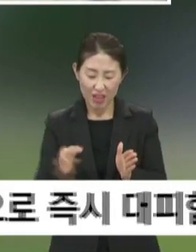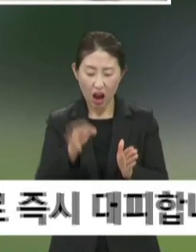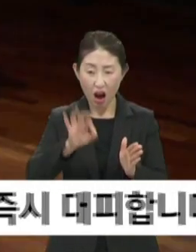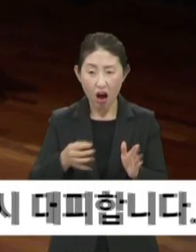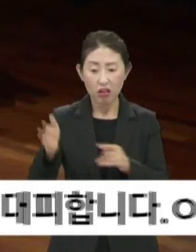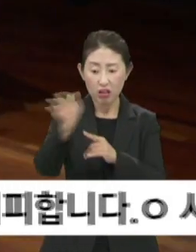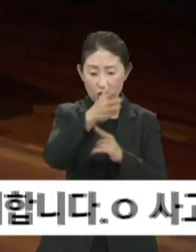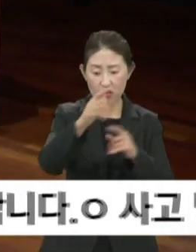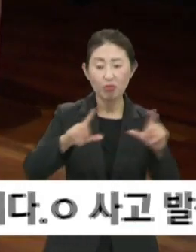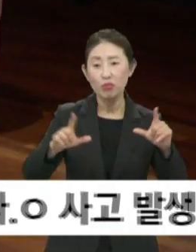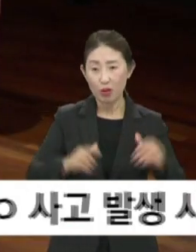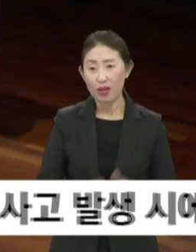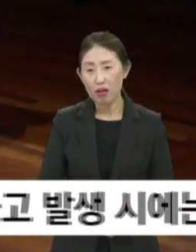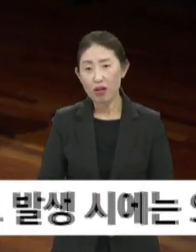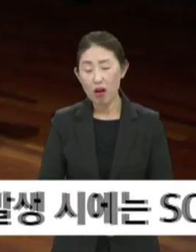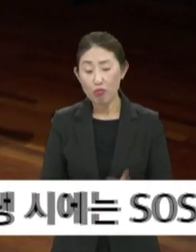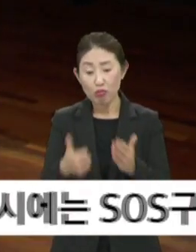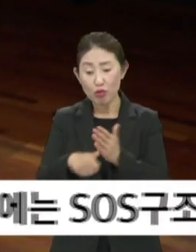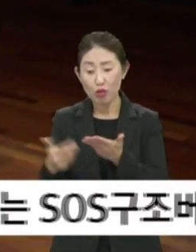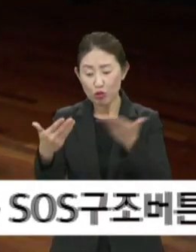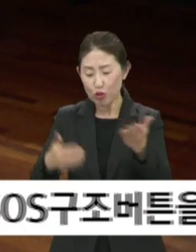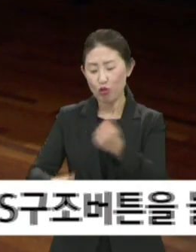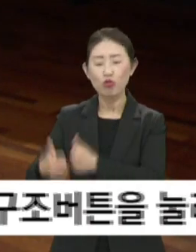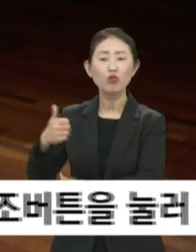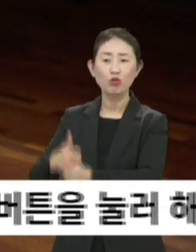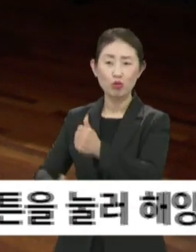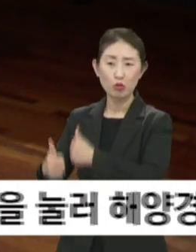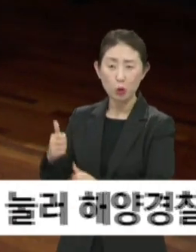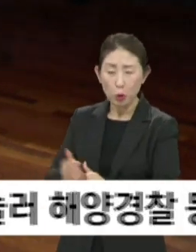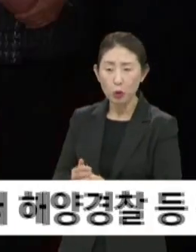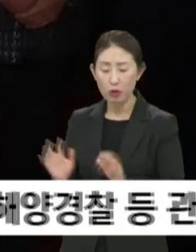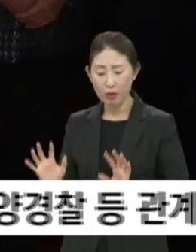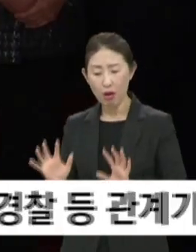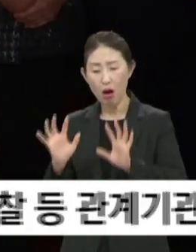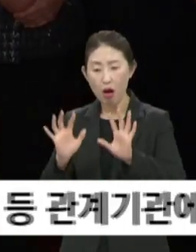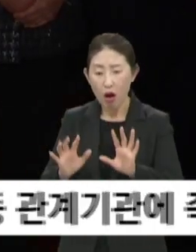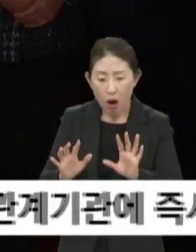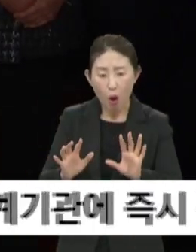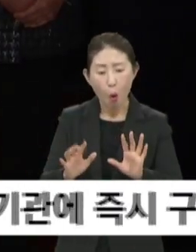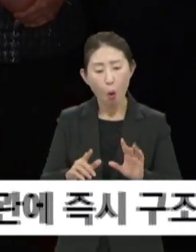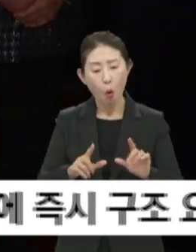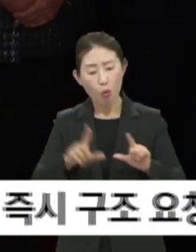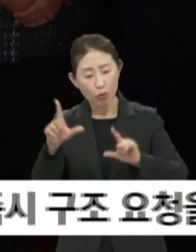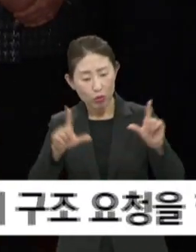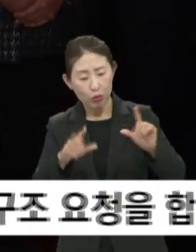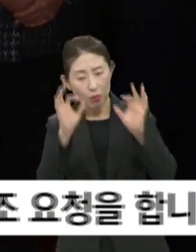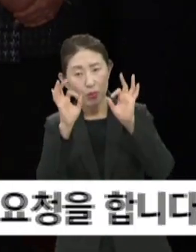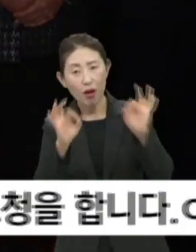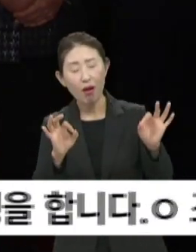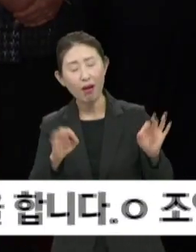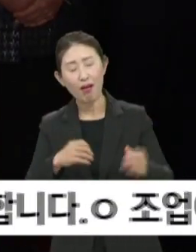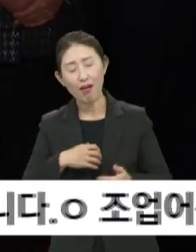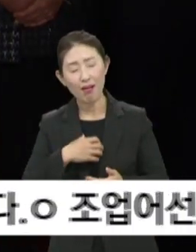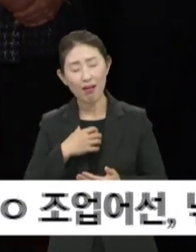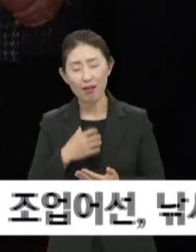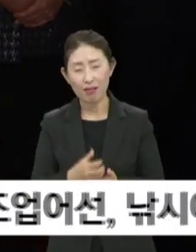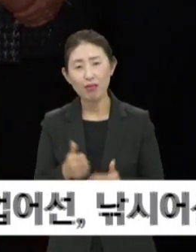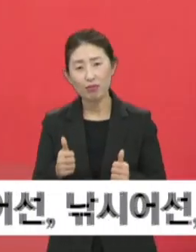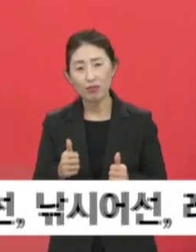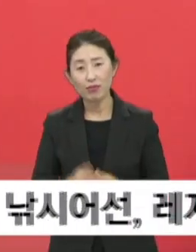태극기. 자료를 기증한 후손들은 조부모의 숨결이 담긴 소중한 자료를 바라보며 남다른